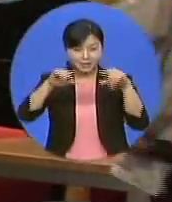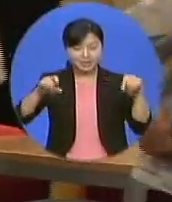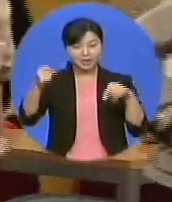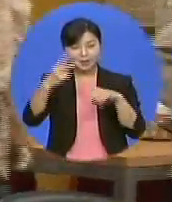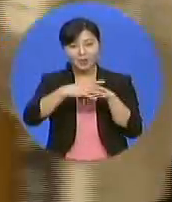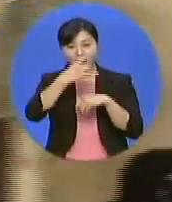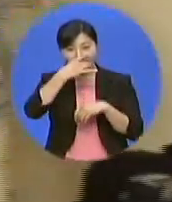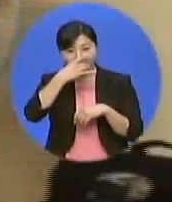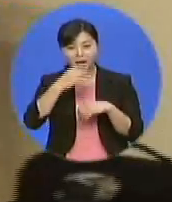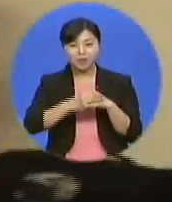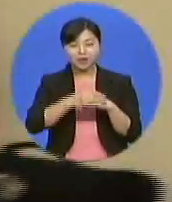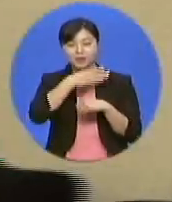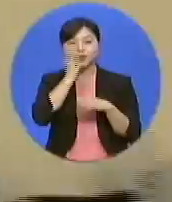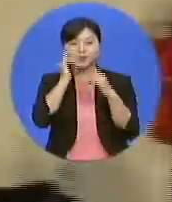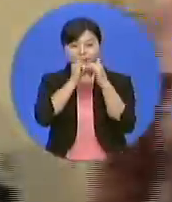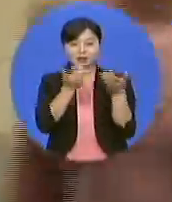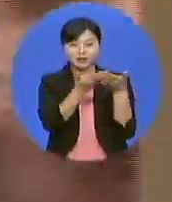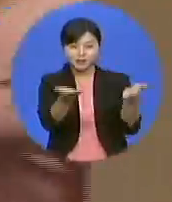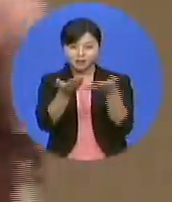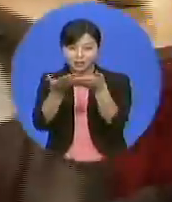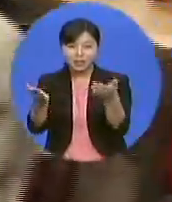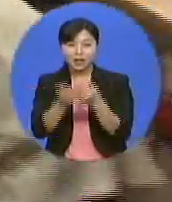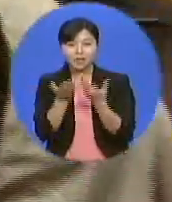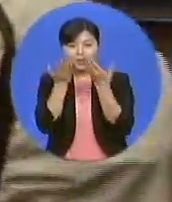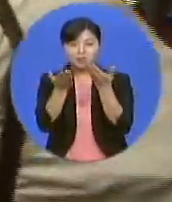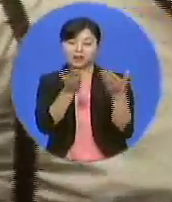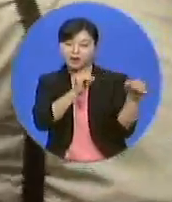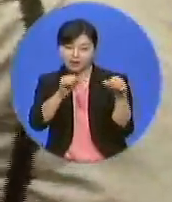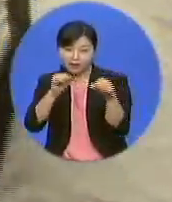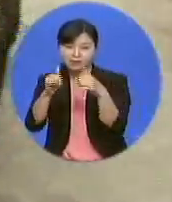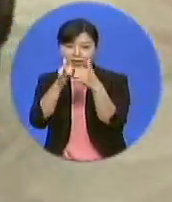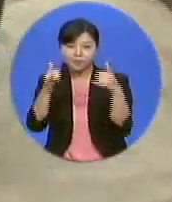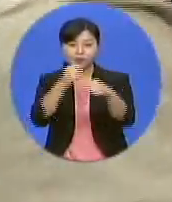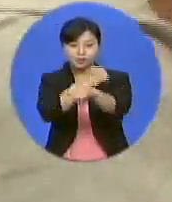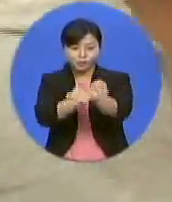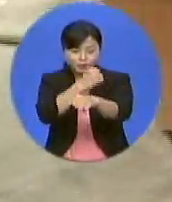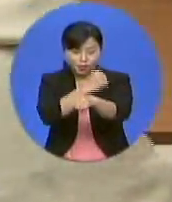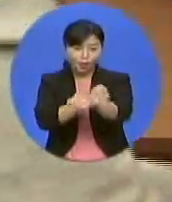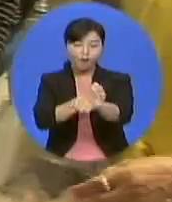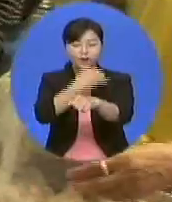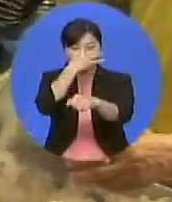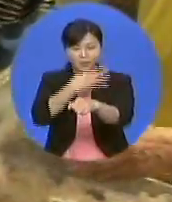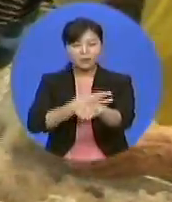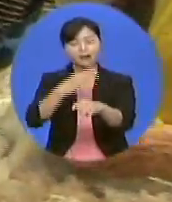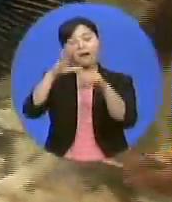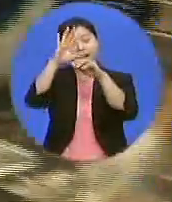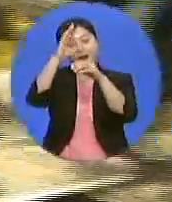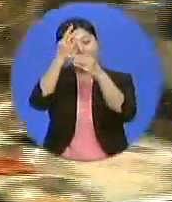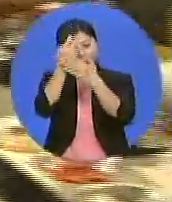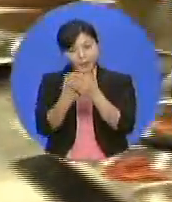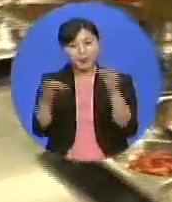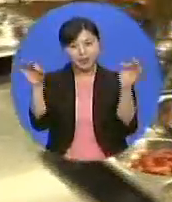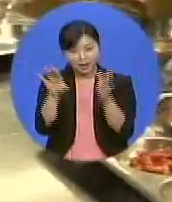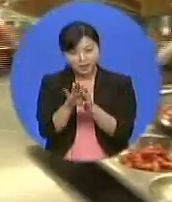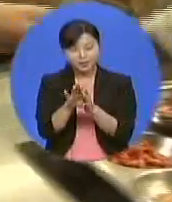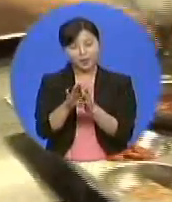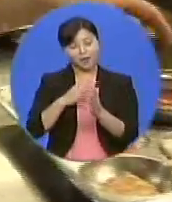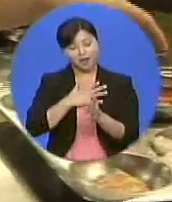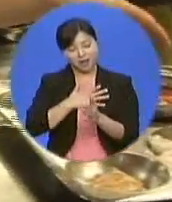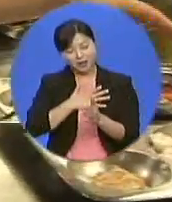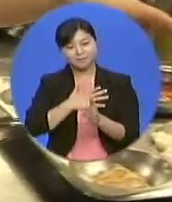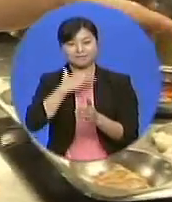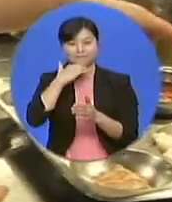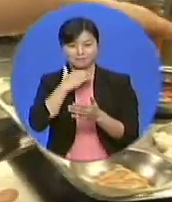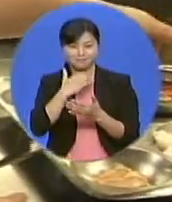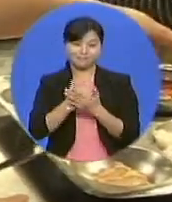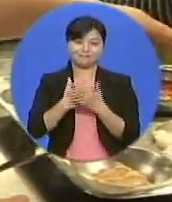밥이 어르신에게 전달될 때 봉사자들은 그동안의 수고가 눈 녹듯 사라지고 가슴이 뭉클해진다.